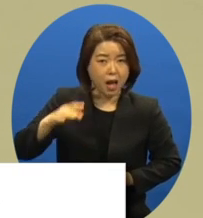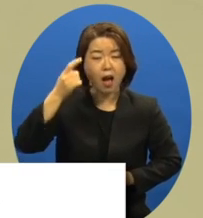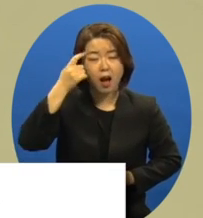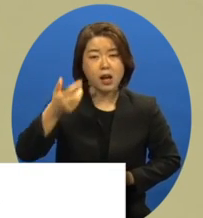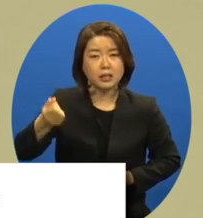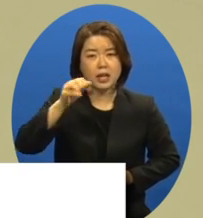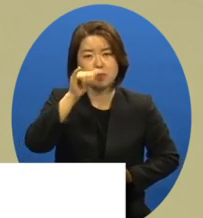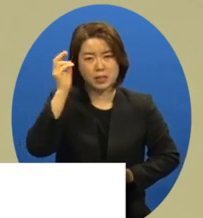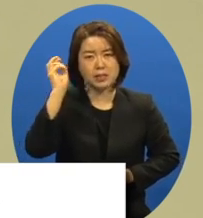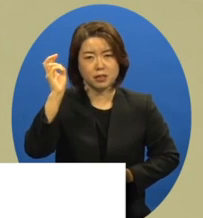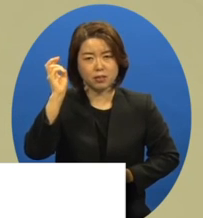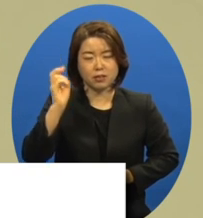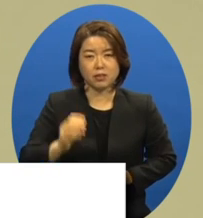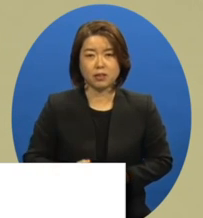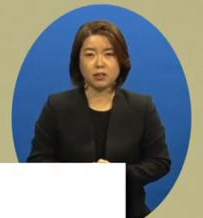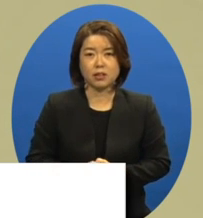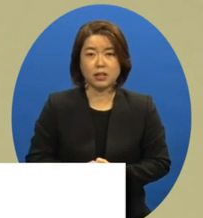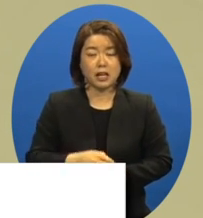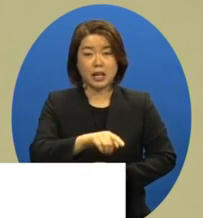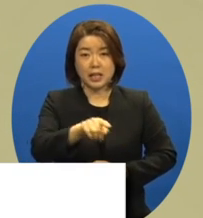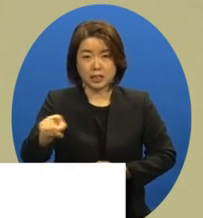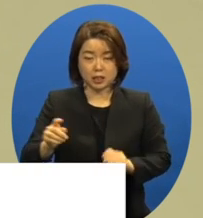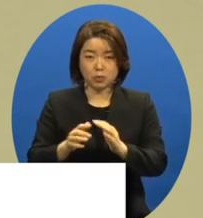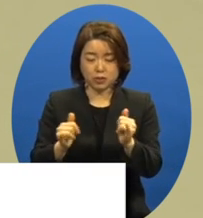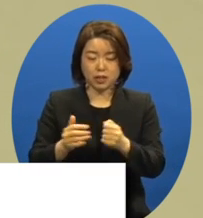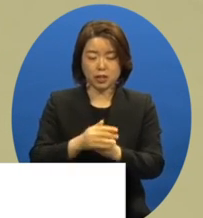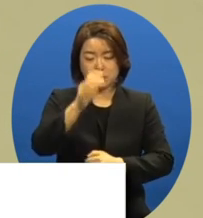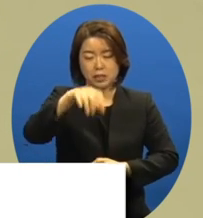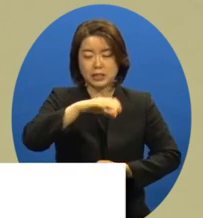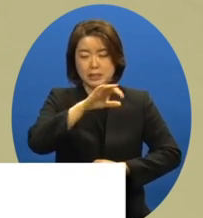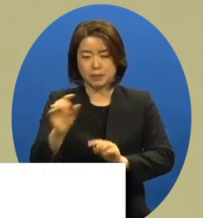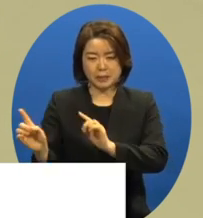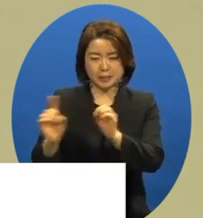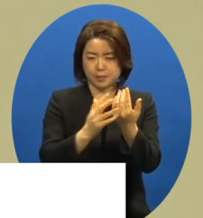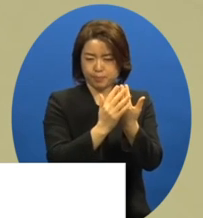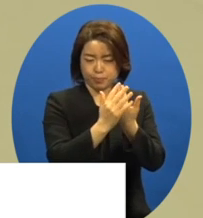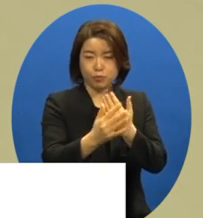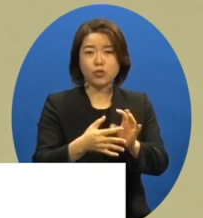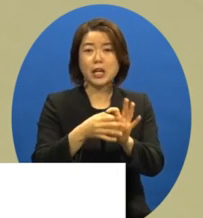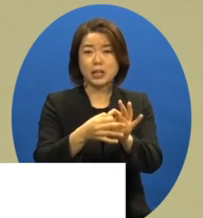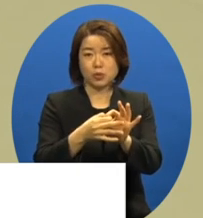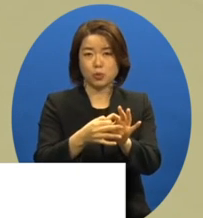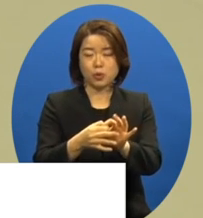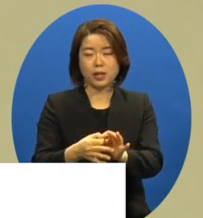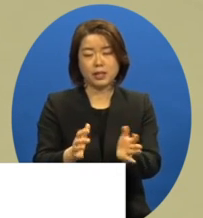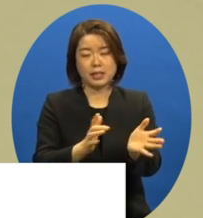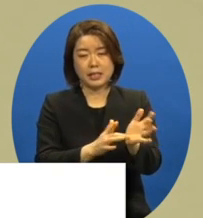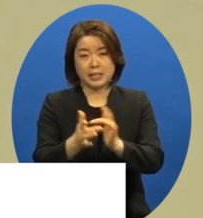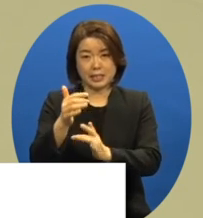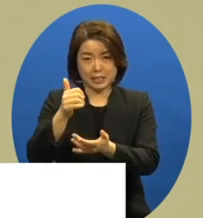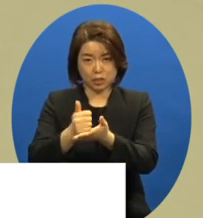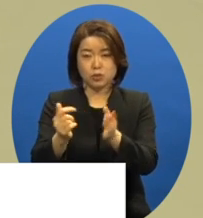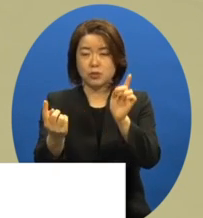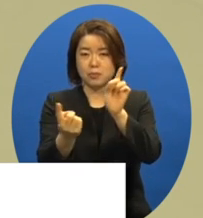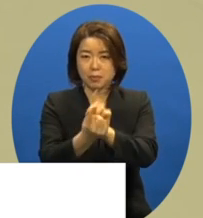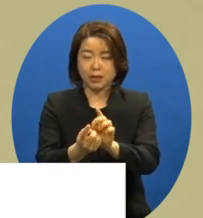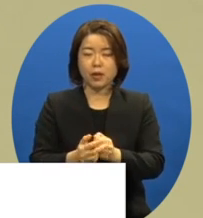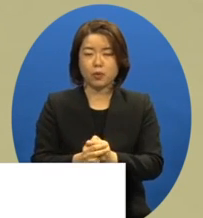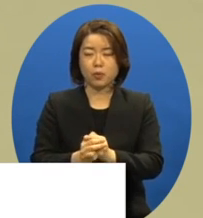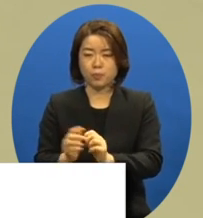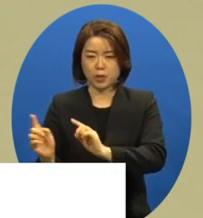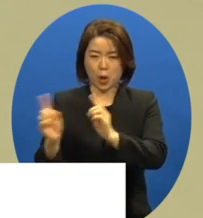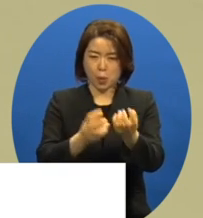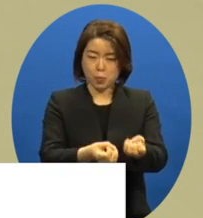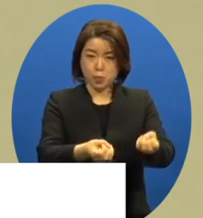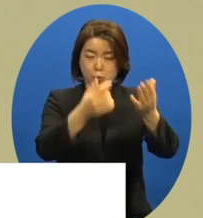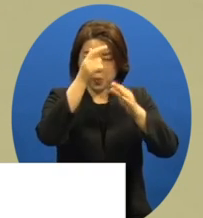겁니다. 그분들은 이번 십자가 부흥회를 통하여 십자가의 예수님을 만나고 부활절 예배를